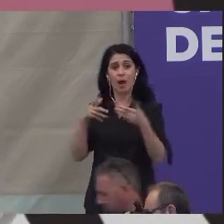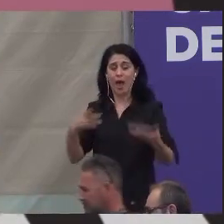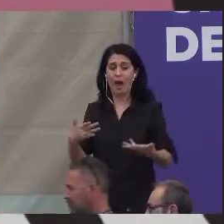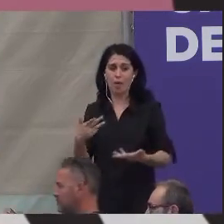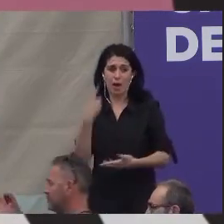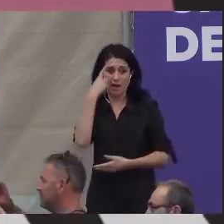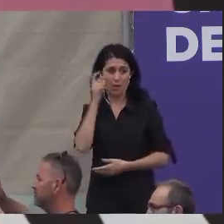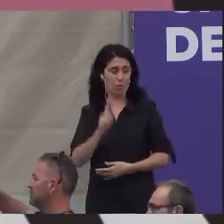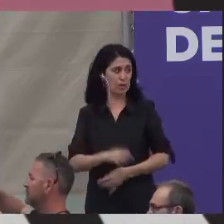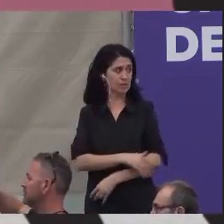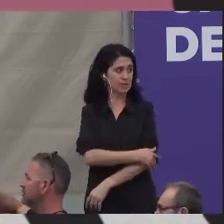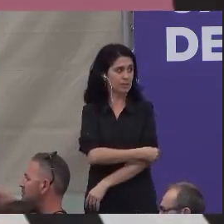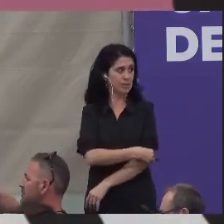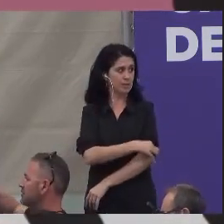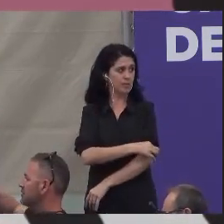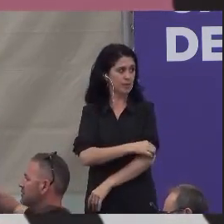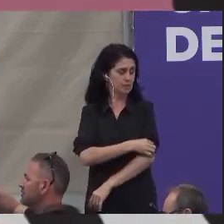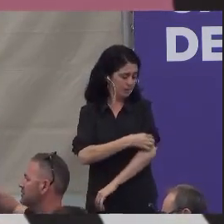Crec que